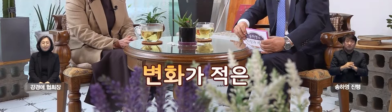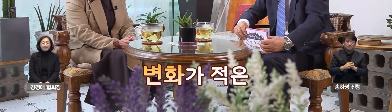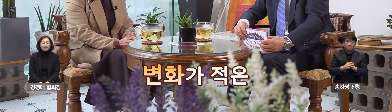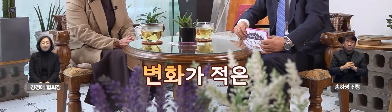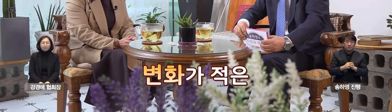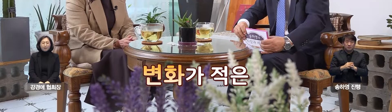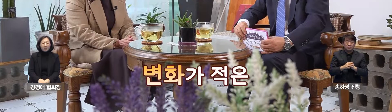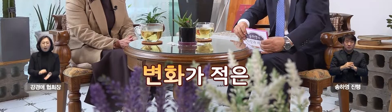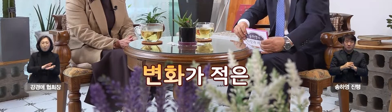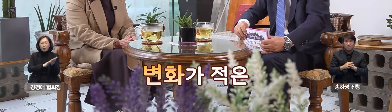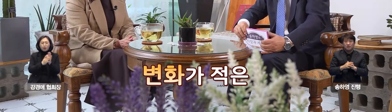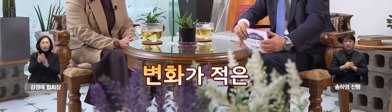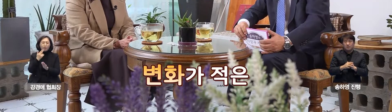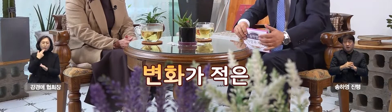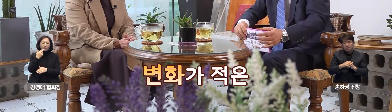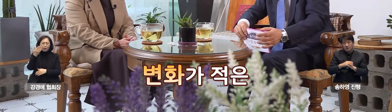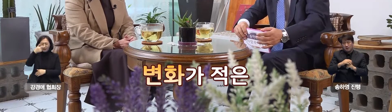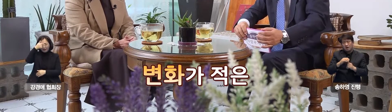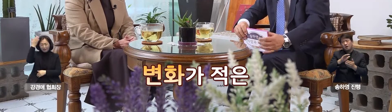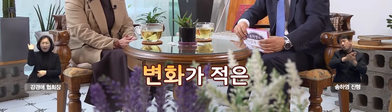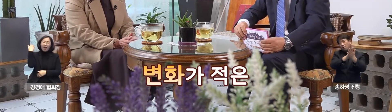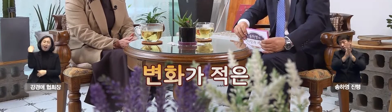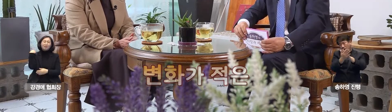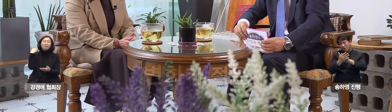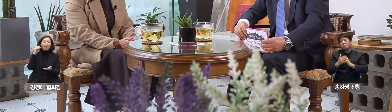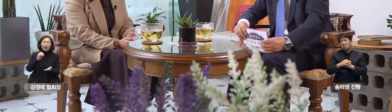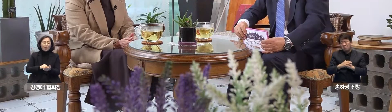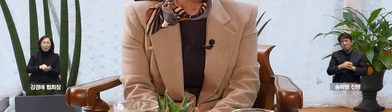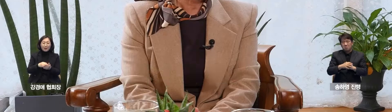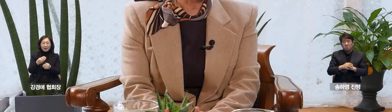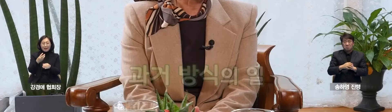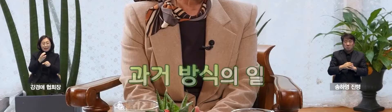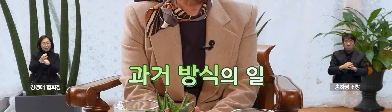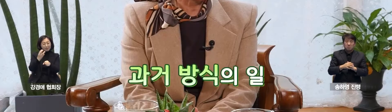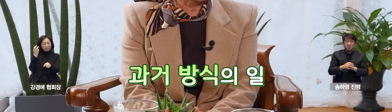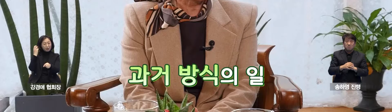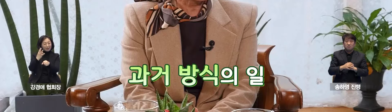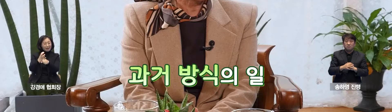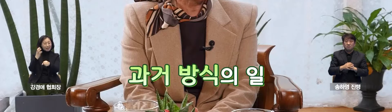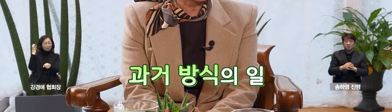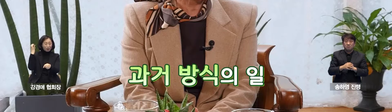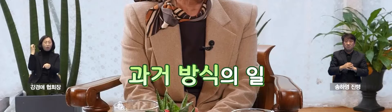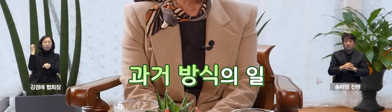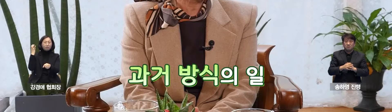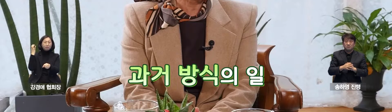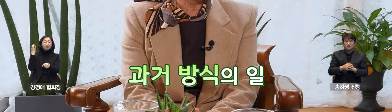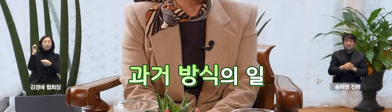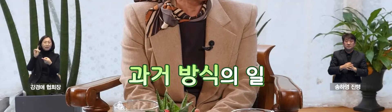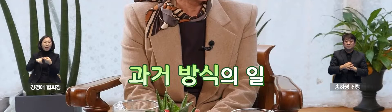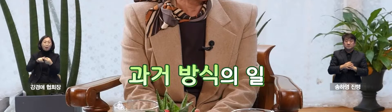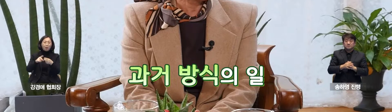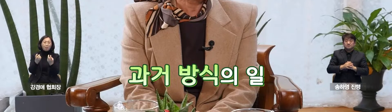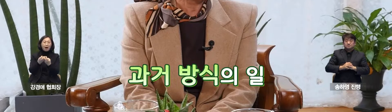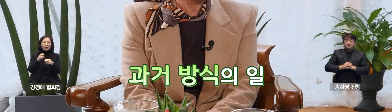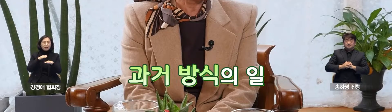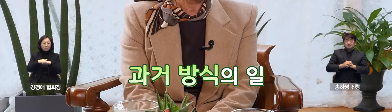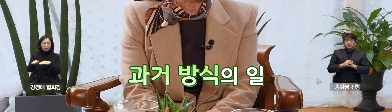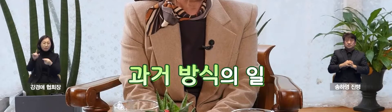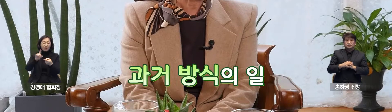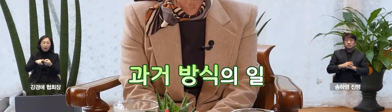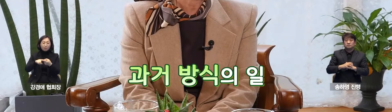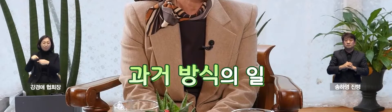변화가 별로 많지 않은 것 같습니다. 아, 변화, 그래서 변화가... 예전에 30년 전? 40년 전에 했던 방식대로 똑같이 일을 하고